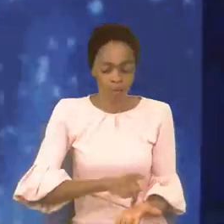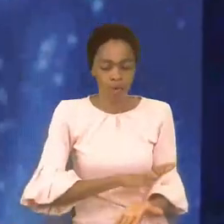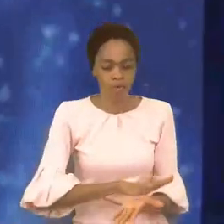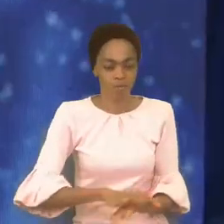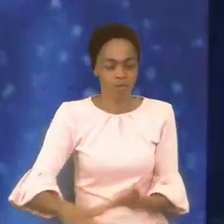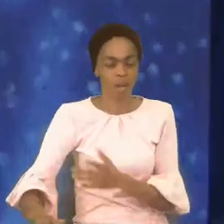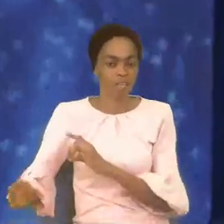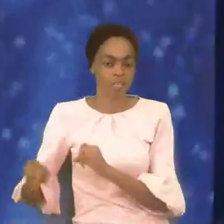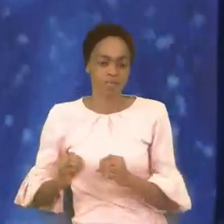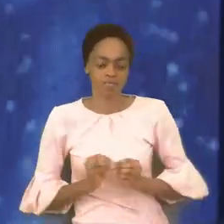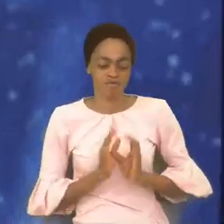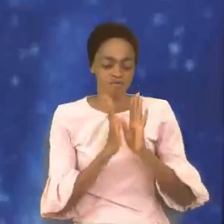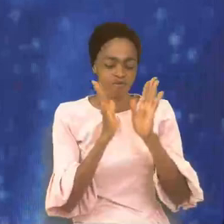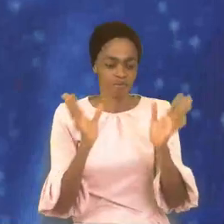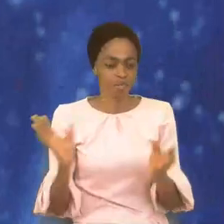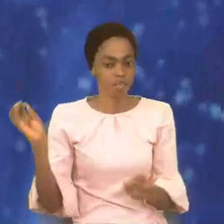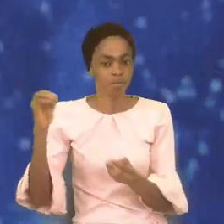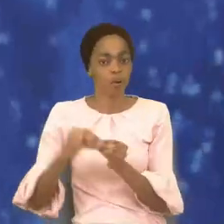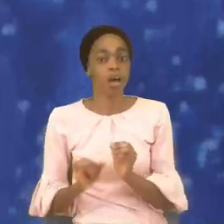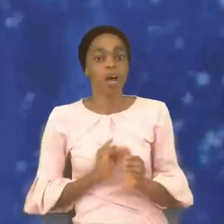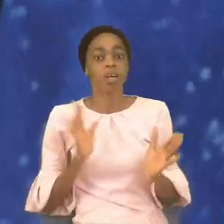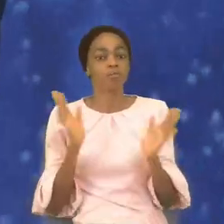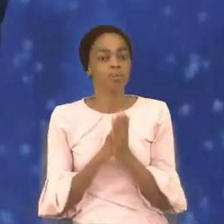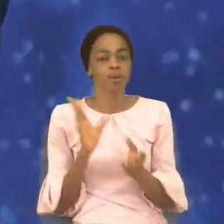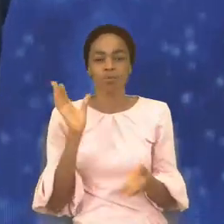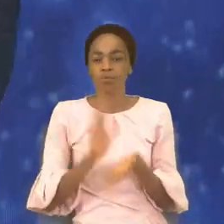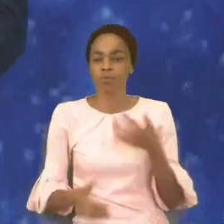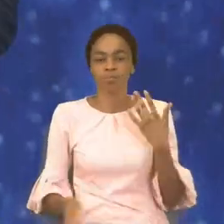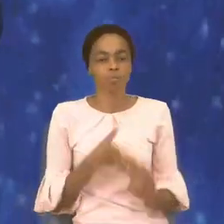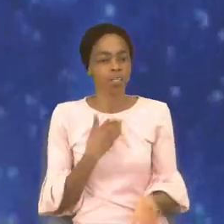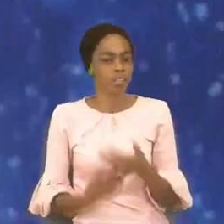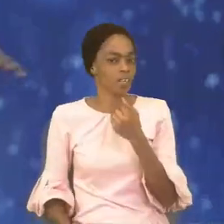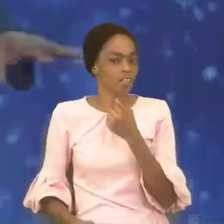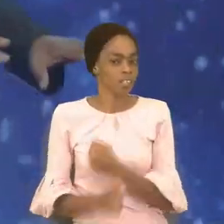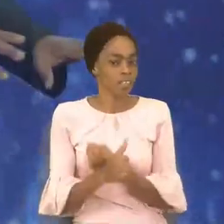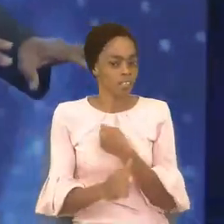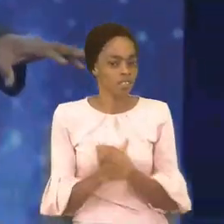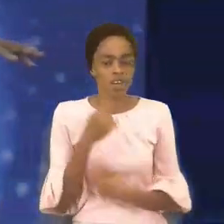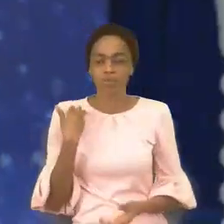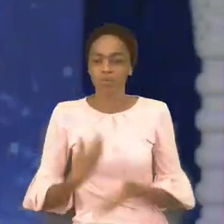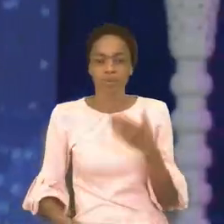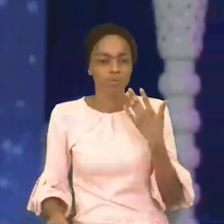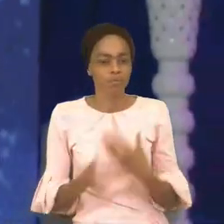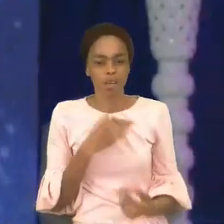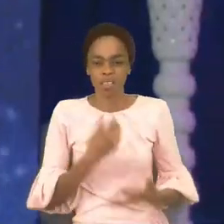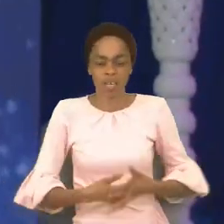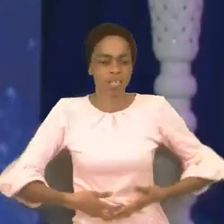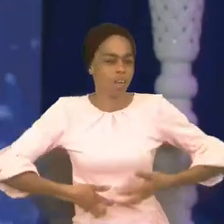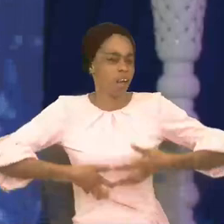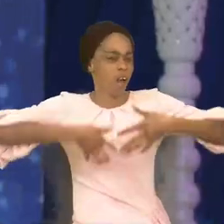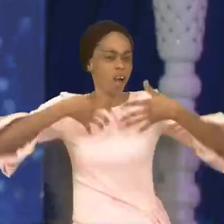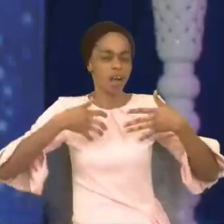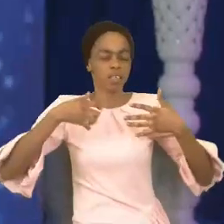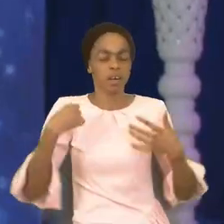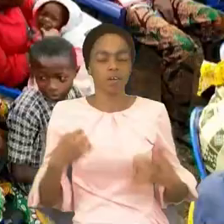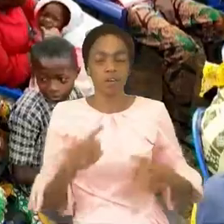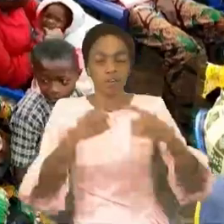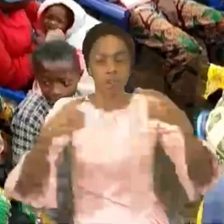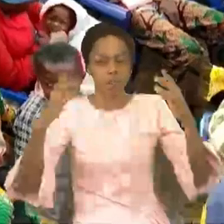les épurer. Je prie, quelles que soient les menaces, quelle que soit la fournaise, quelle que soit l'indignation de